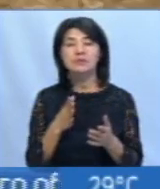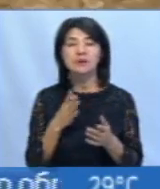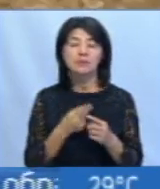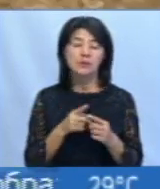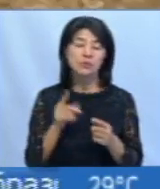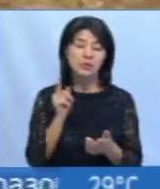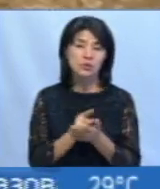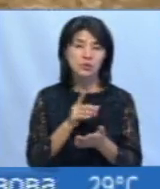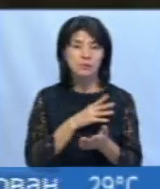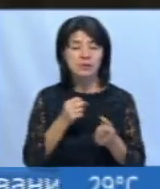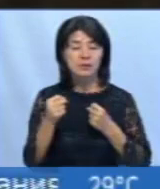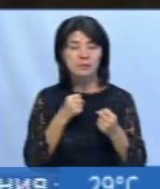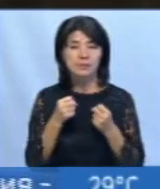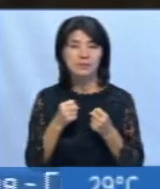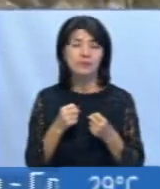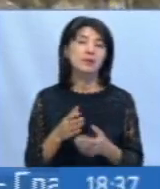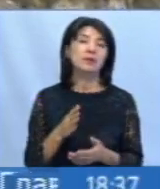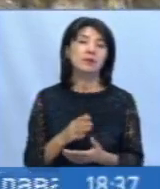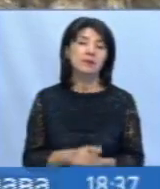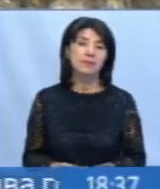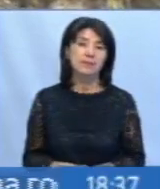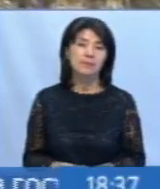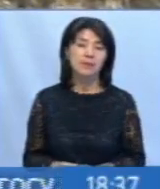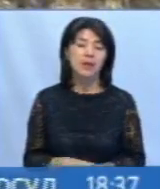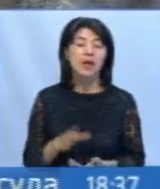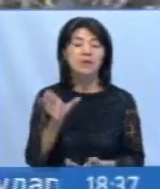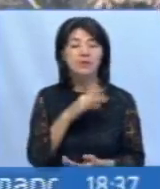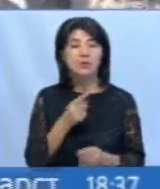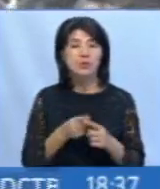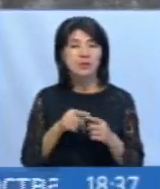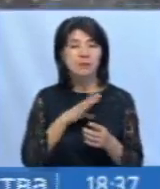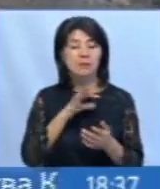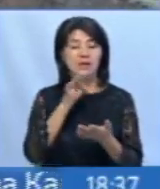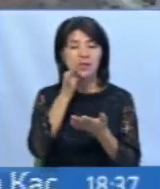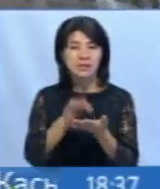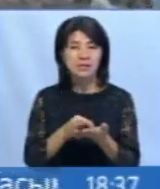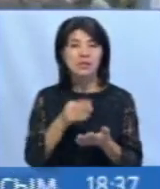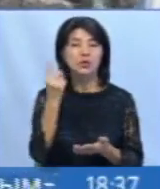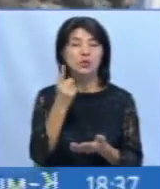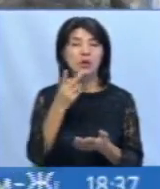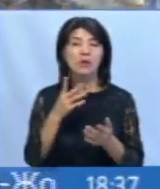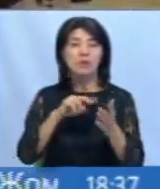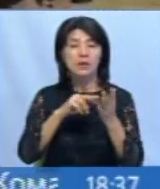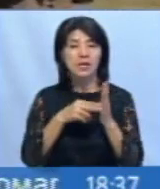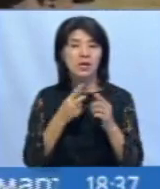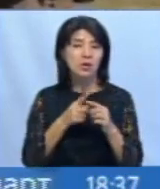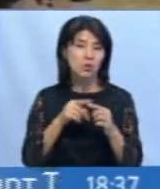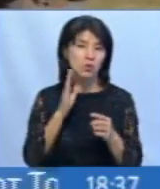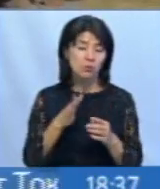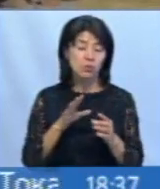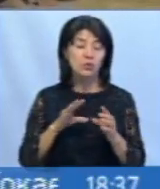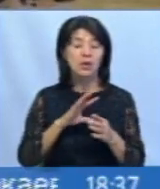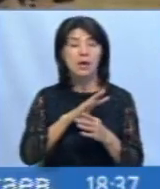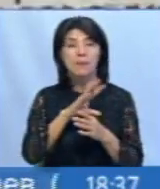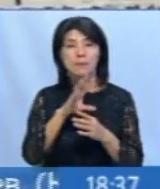и сохранность дороги. В селе Валиханово Абылка Ирскакову доложили о реализации еще одного проекта. Пусконаладка водопровода, который обеспечит более 150 частных